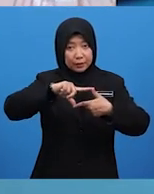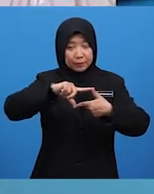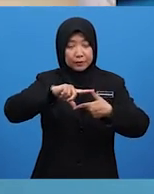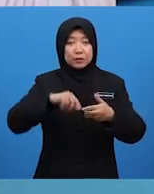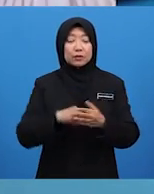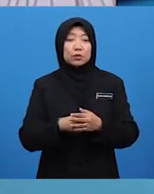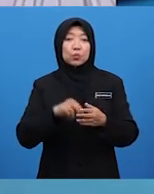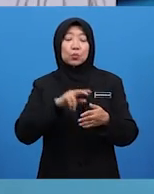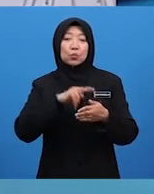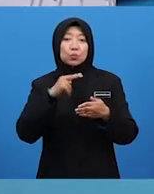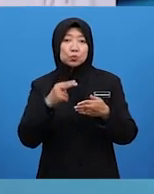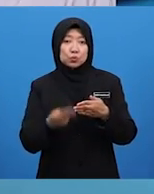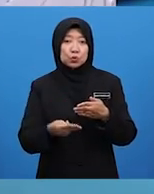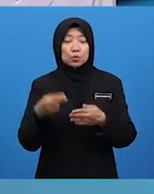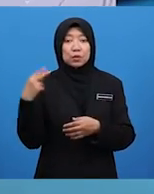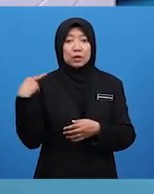kaki pesak.